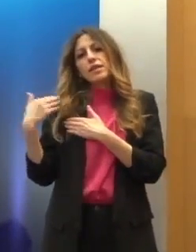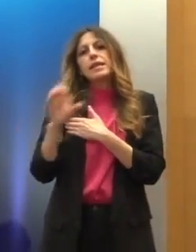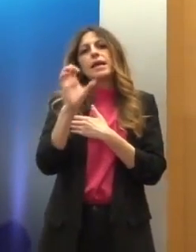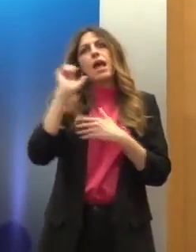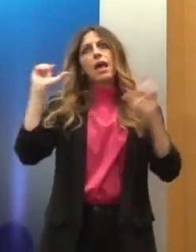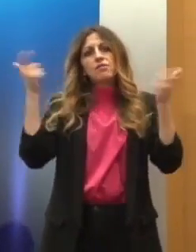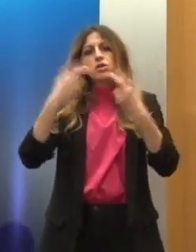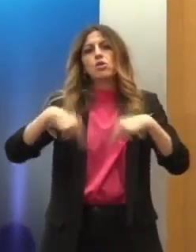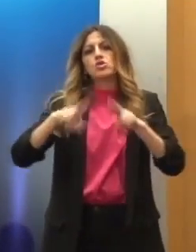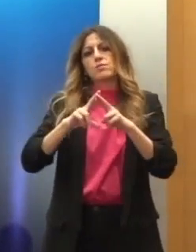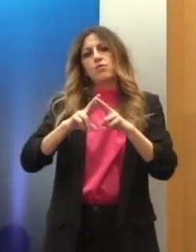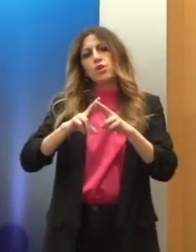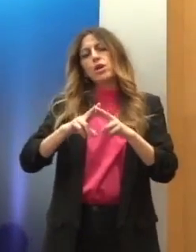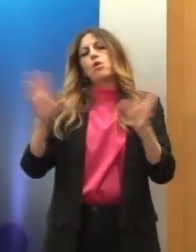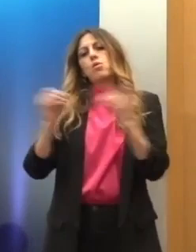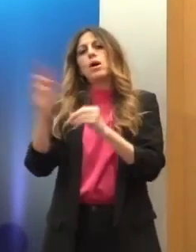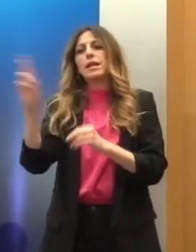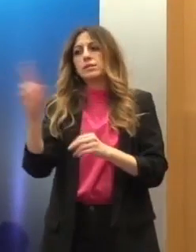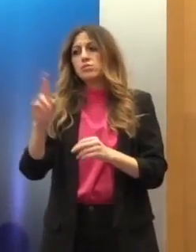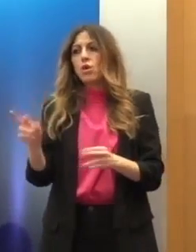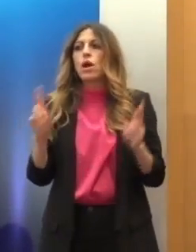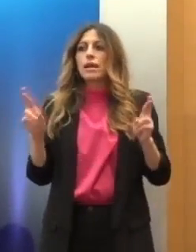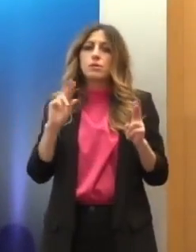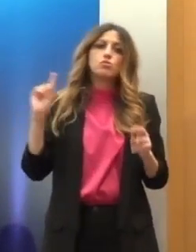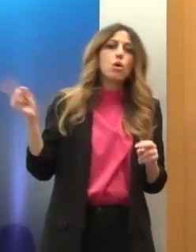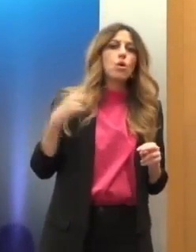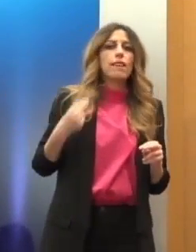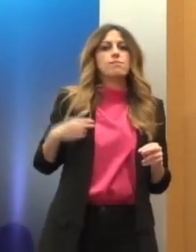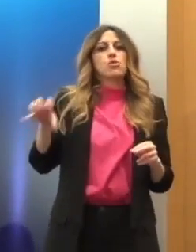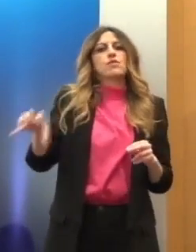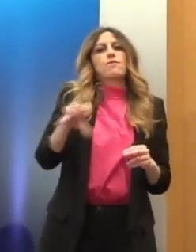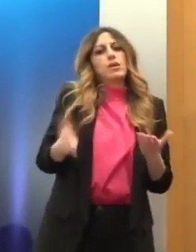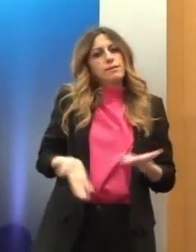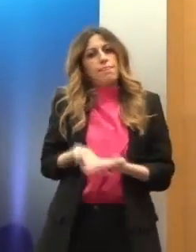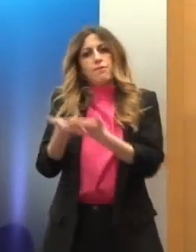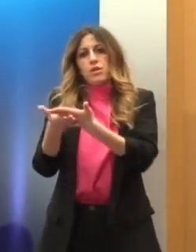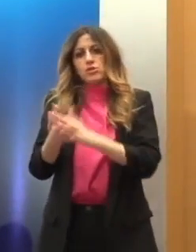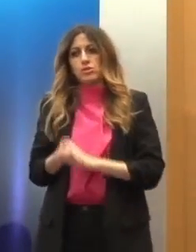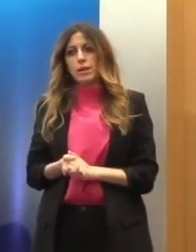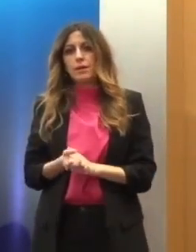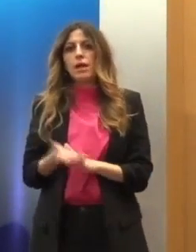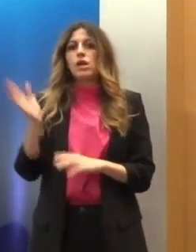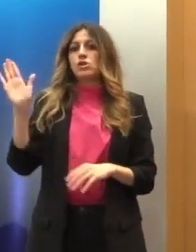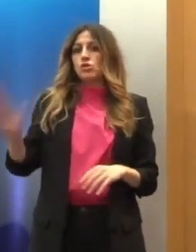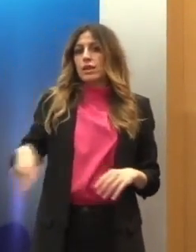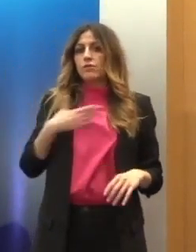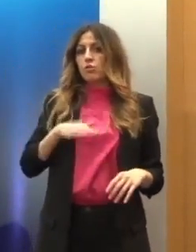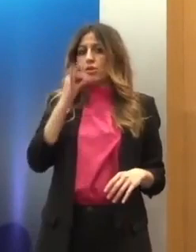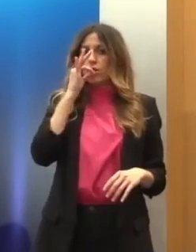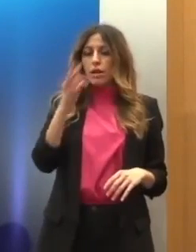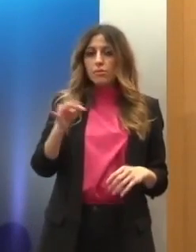Ρατσισμού, και ευελπιστούμε ότι όλοι οι δημόσιοι φορείς θα συμβάλλουν σε αυτή την πρωτοβουλία. Τέλος, θα ήθελα να κλείσω με τη